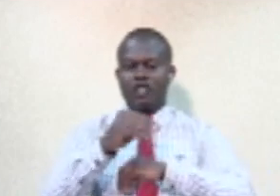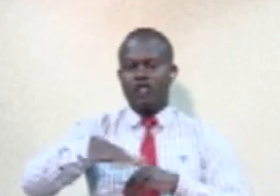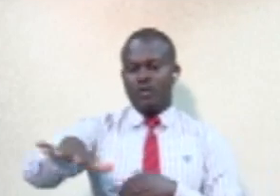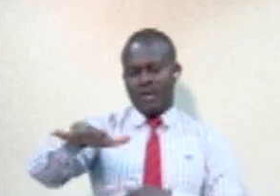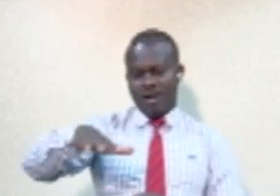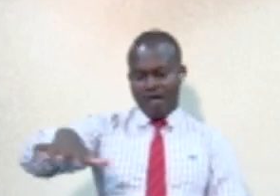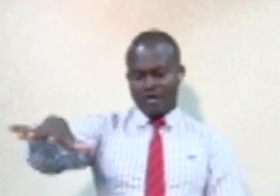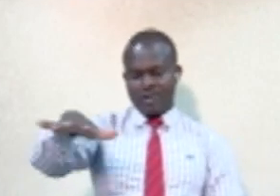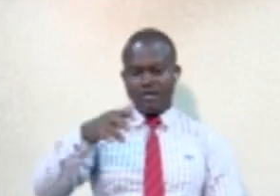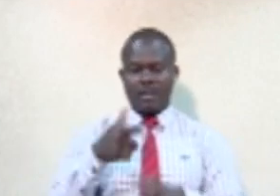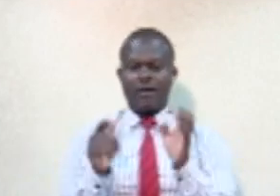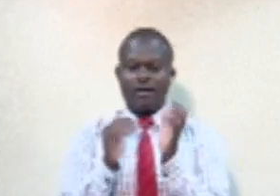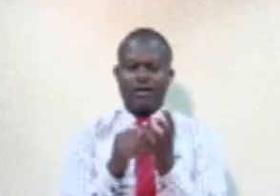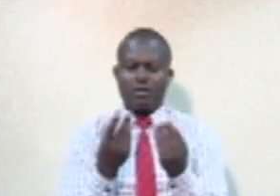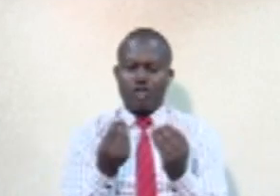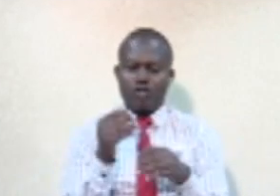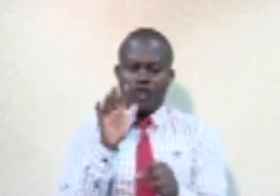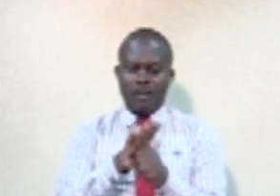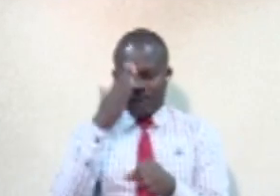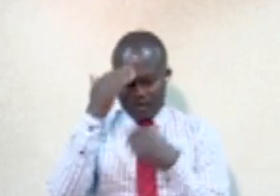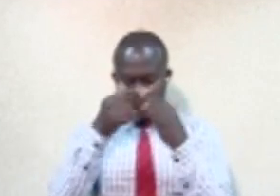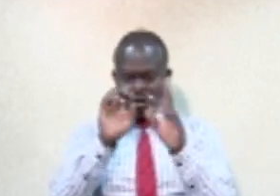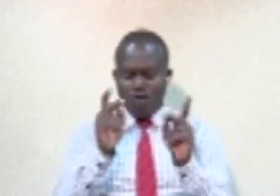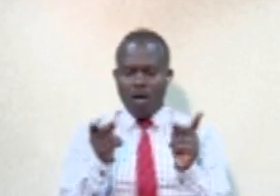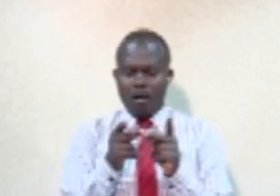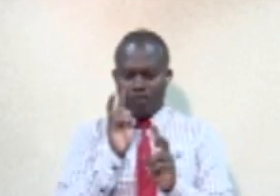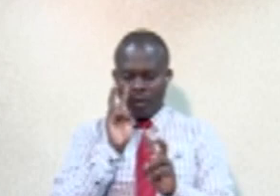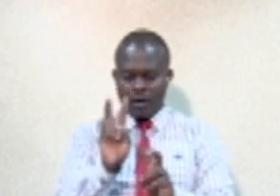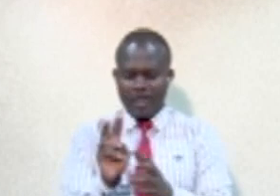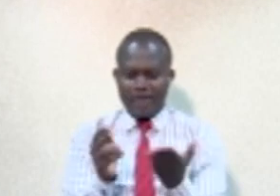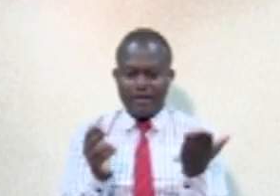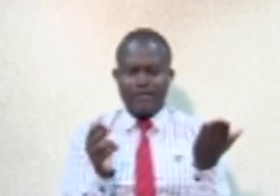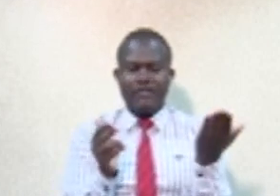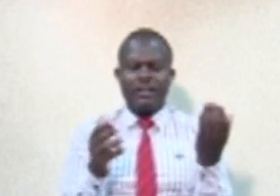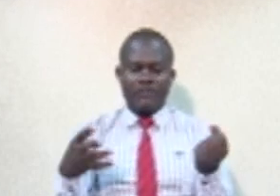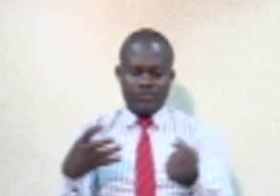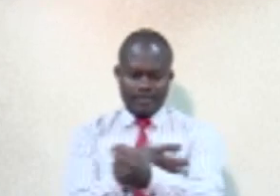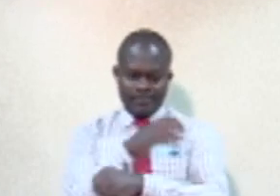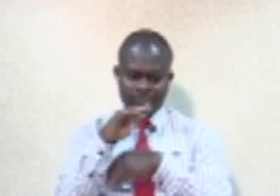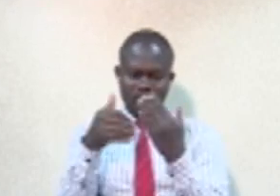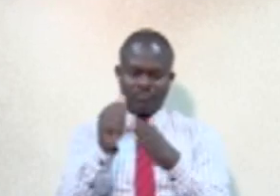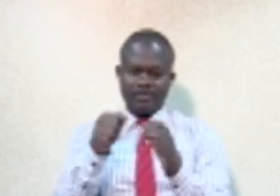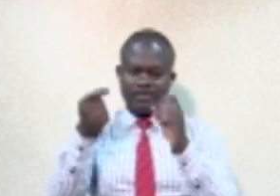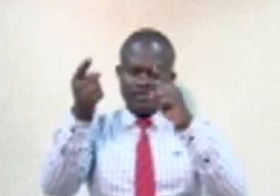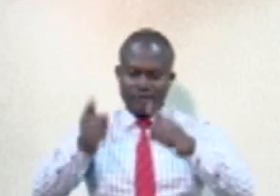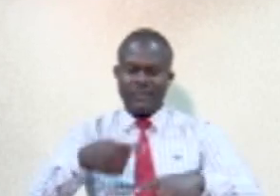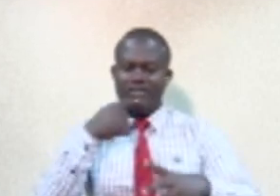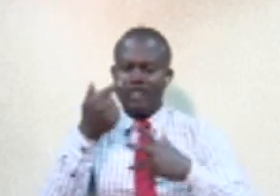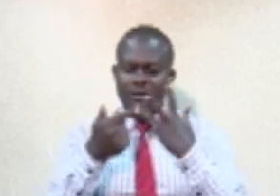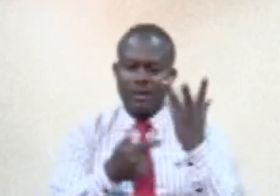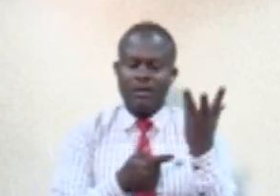hanze noneho biratworohera kuko aho uboneye ubushobozi hose uraza hari ibintu